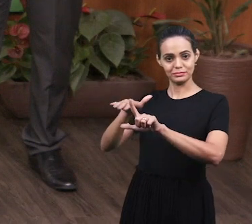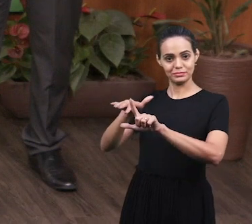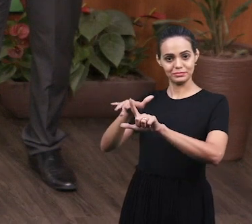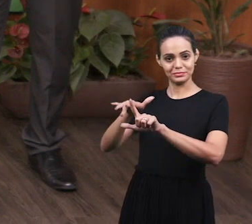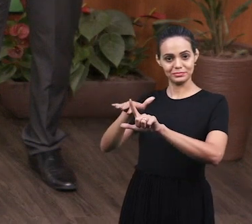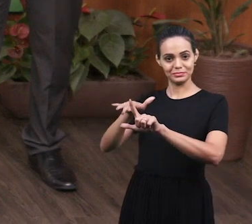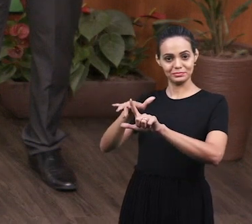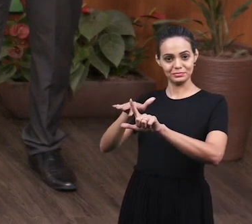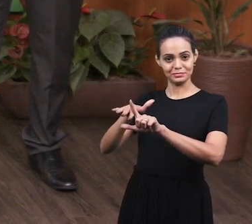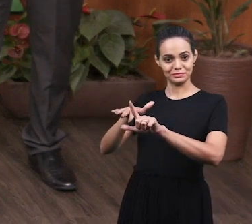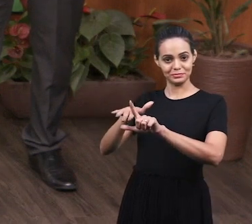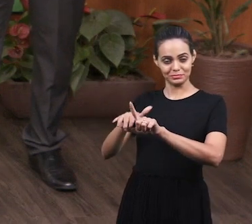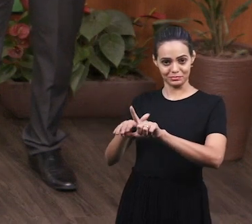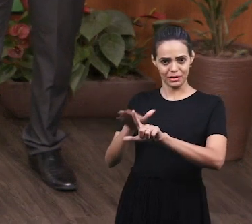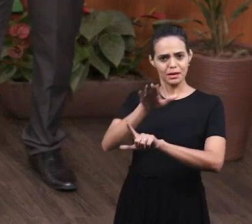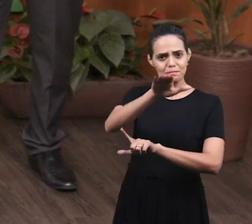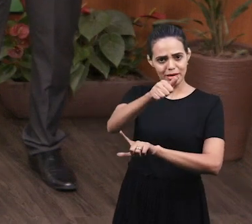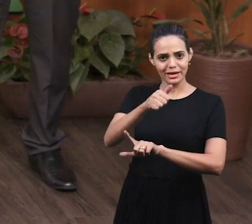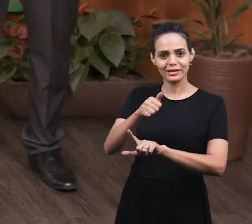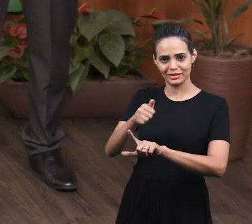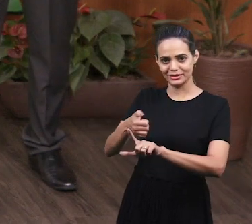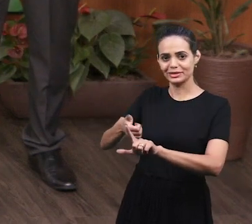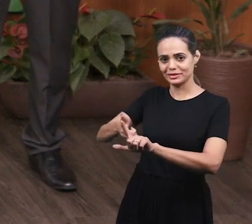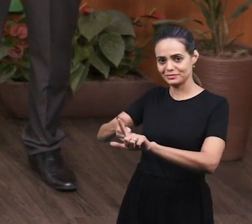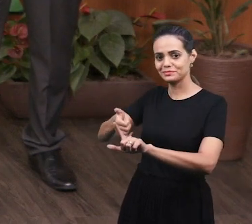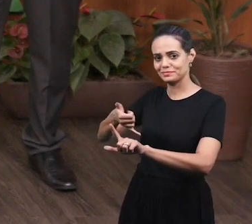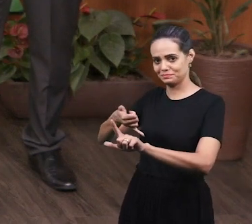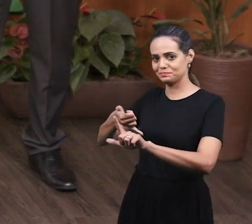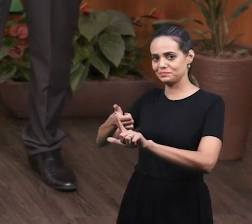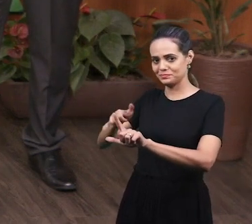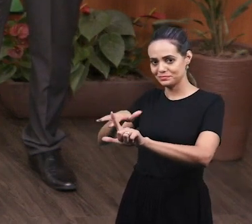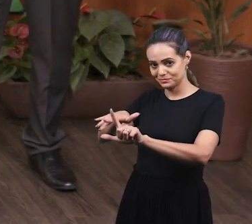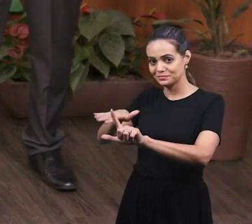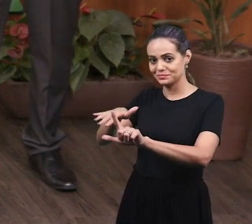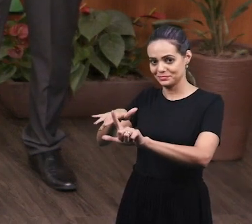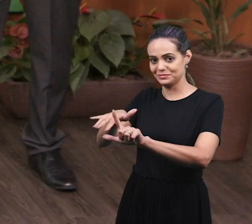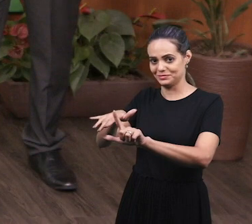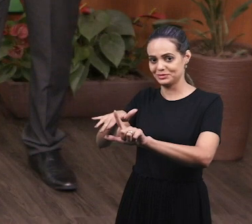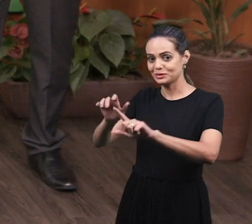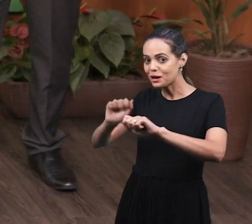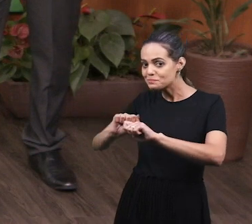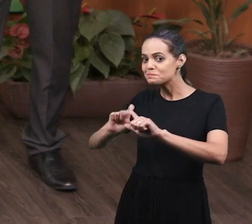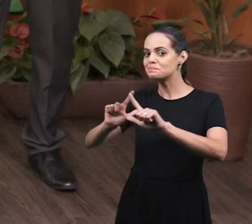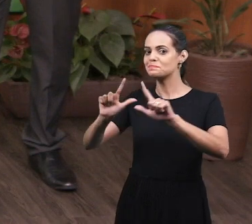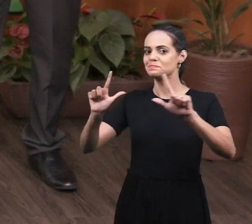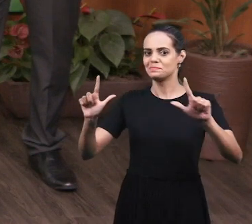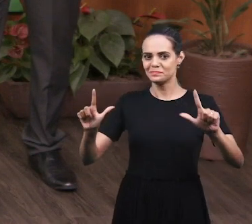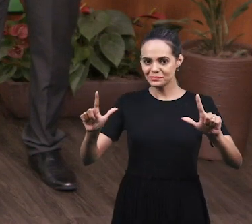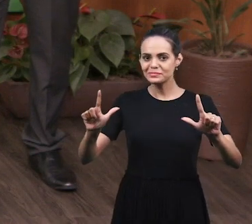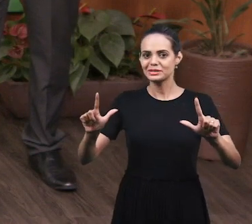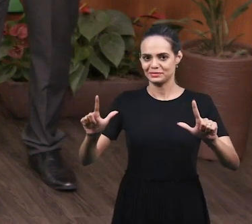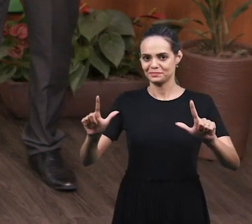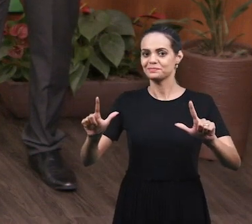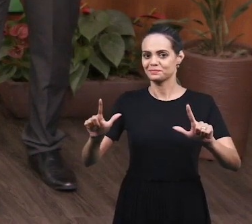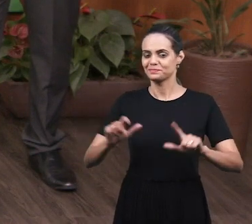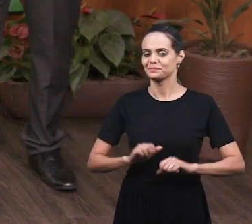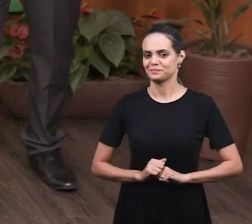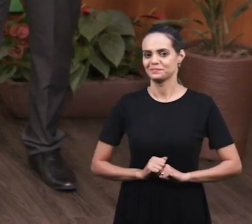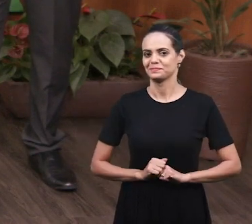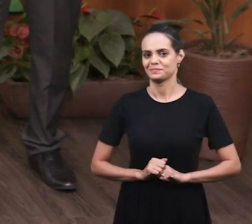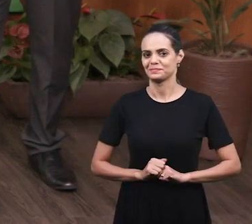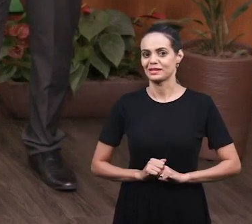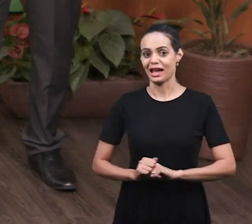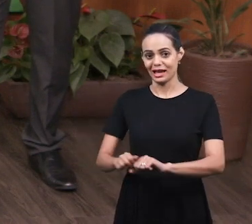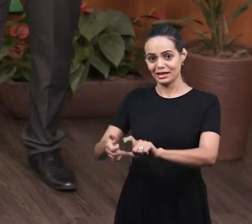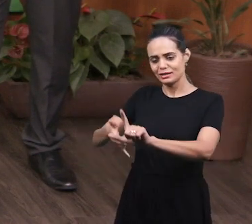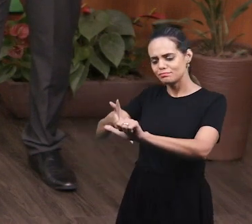l'écran le QR code. Vous pouvez approcher la caméra de votre smartphone vers ce